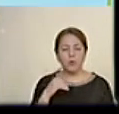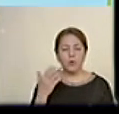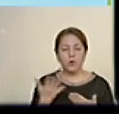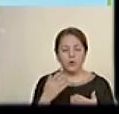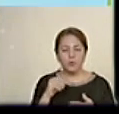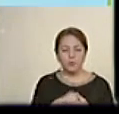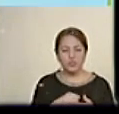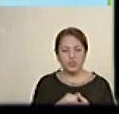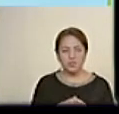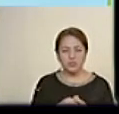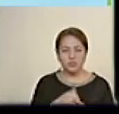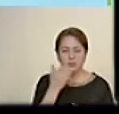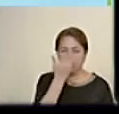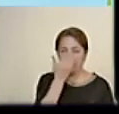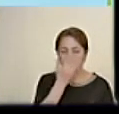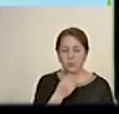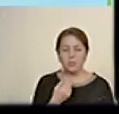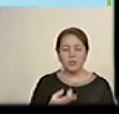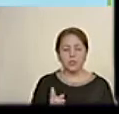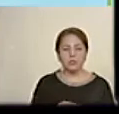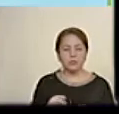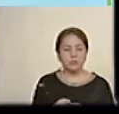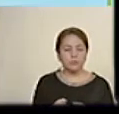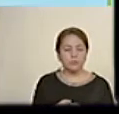Сослепу. Это тоже правильный ответ.